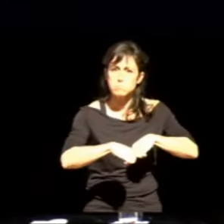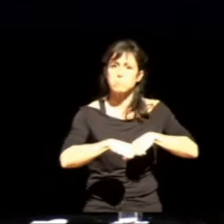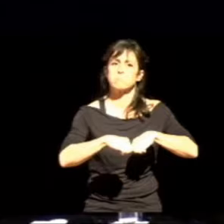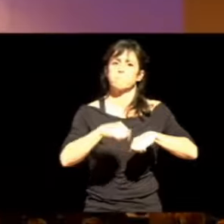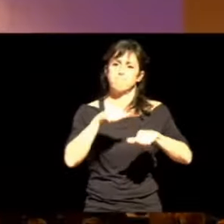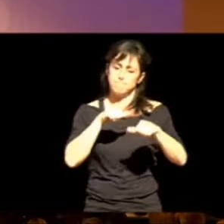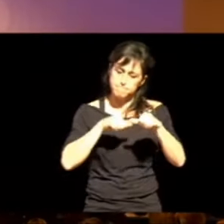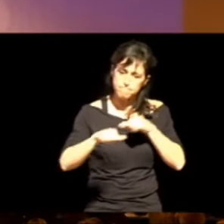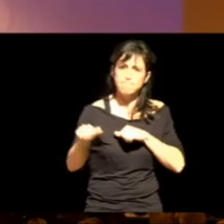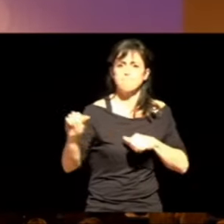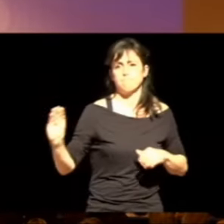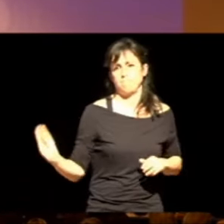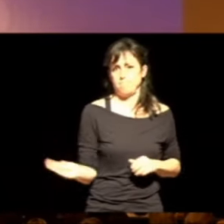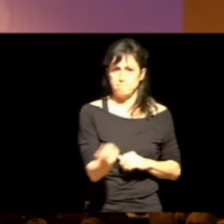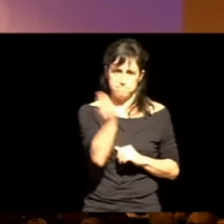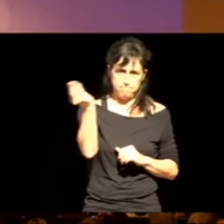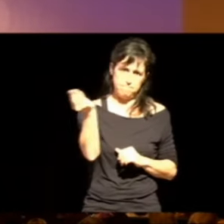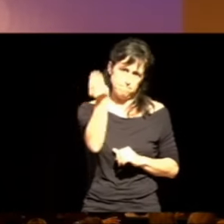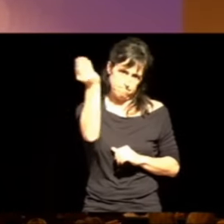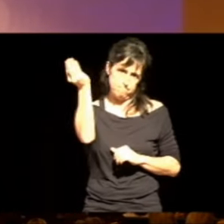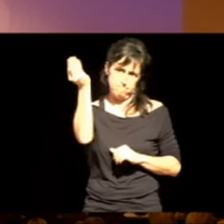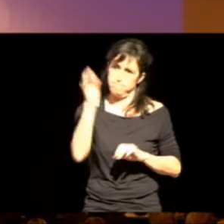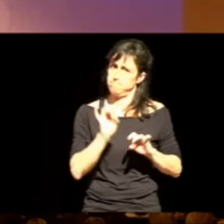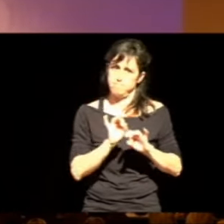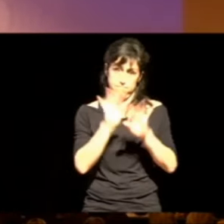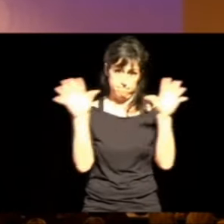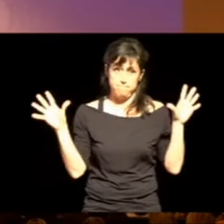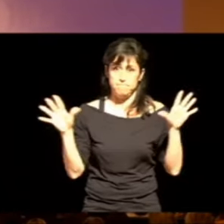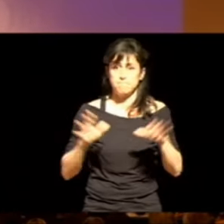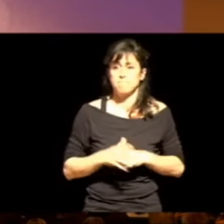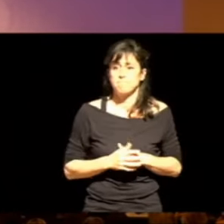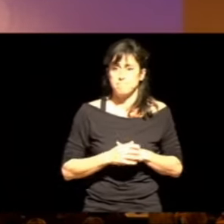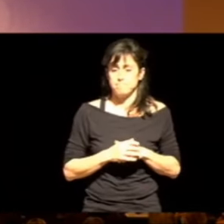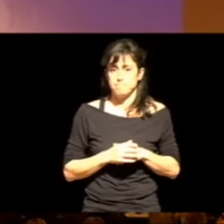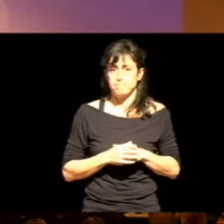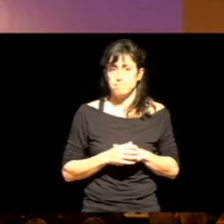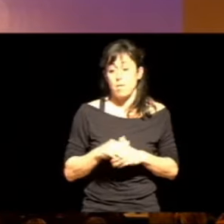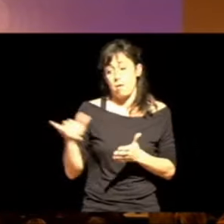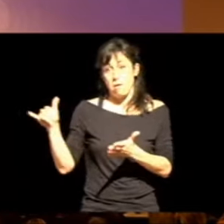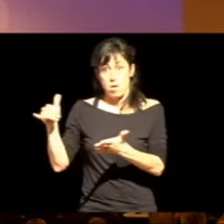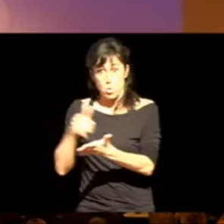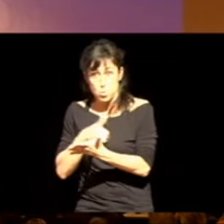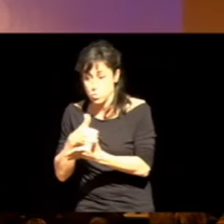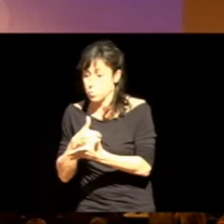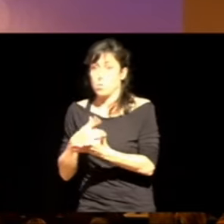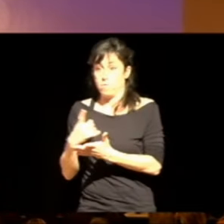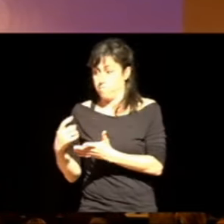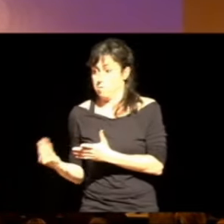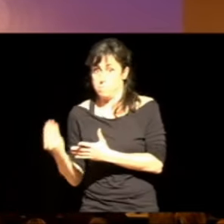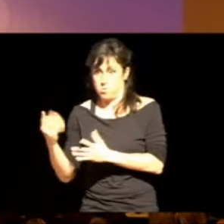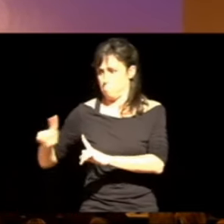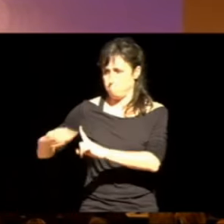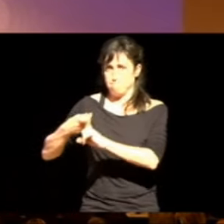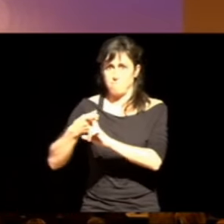ere, hobekuntzak askoz be argiago edo aurreziak ere, askoz be argiago detektatuko ditugu,